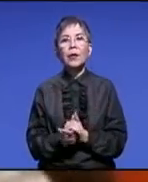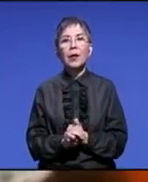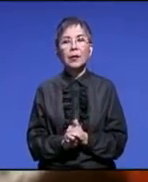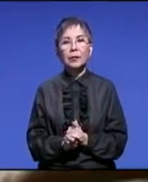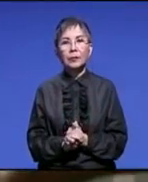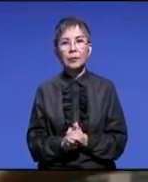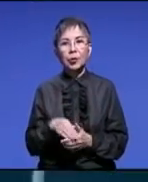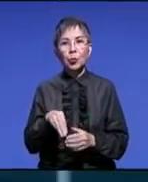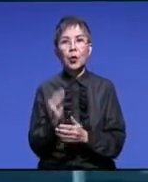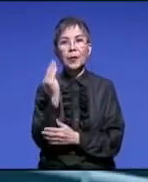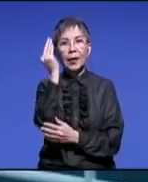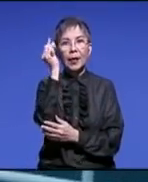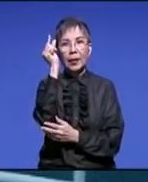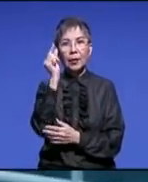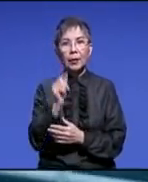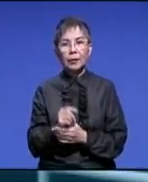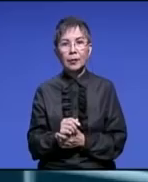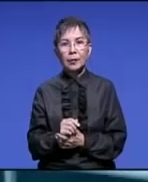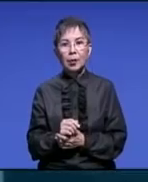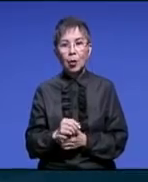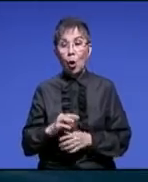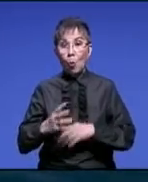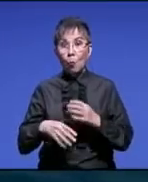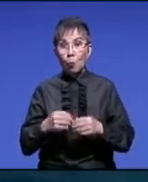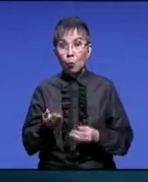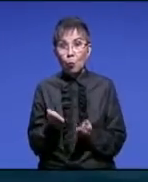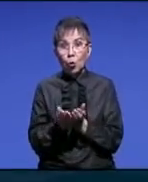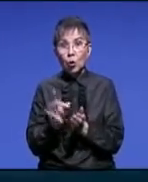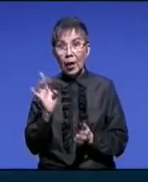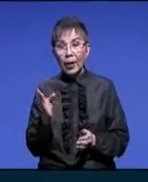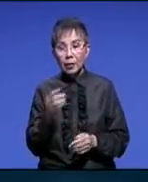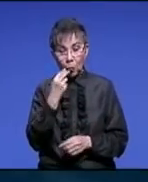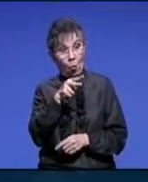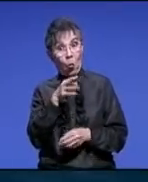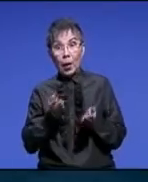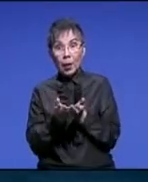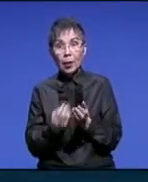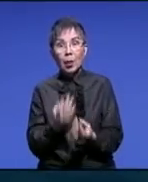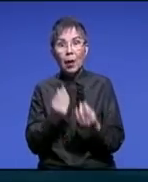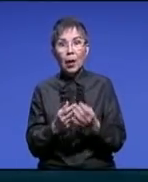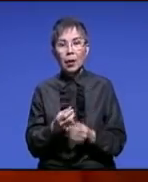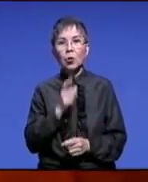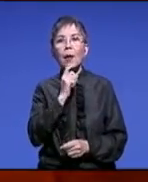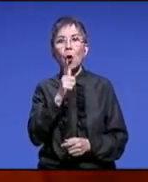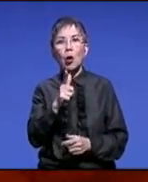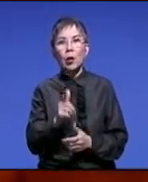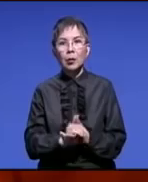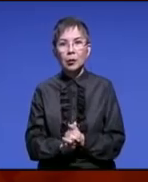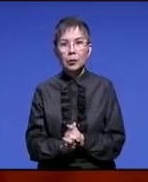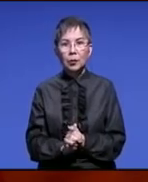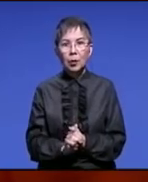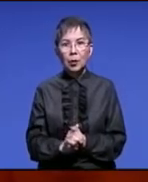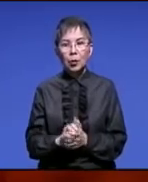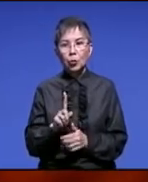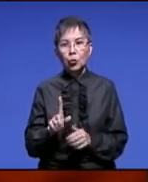Penjaringan. Peristiwa pertama kali diketahui oleh kapal motor lain yang sedang melintas. Keterbatasan jarak pandang di lokasi serta kondisi fisik 17